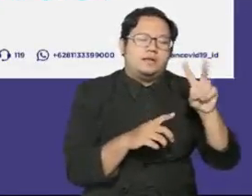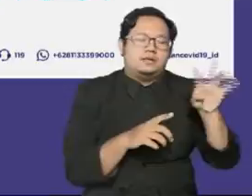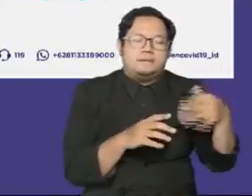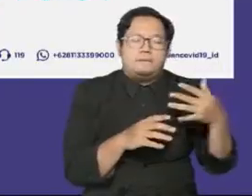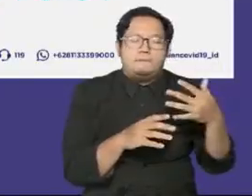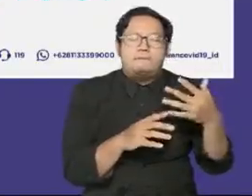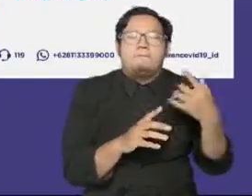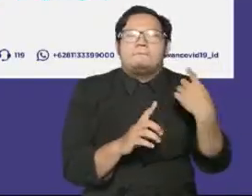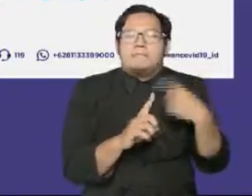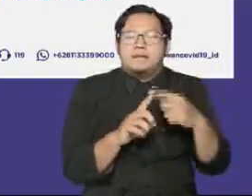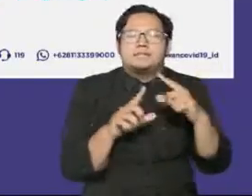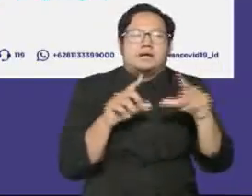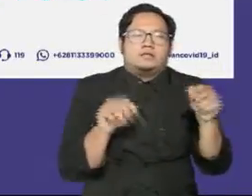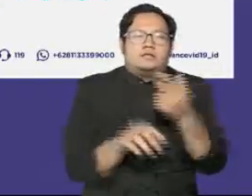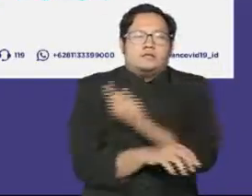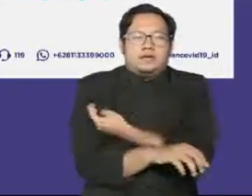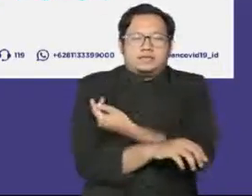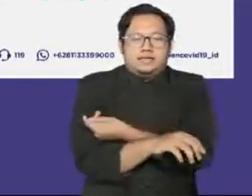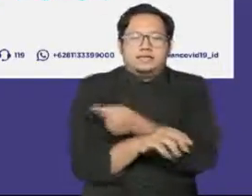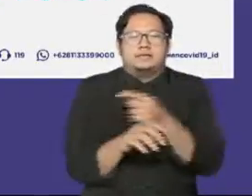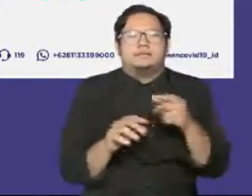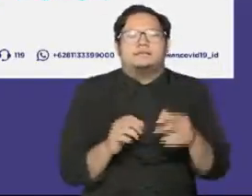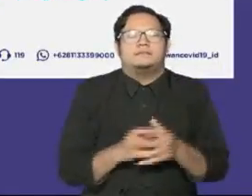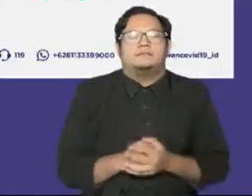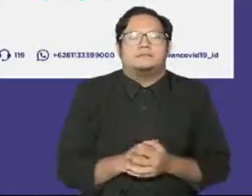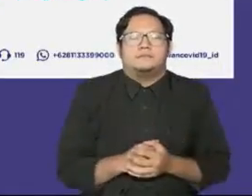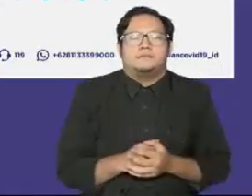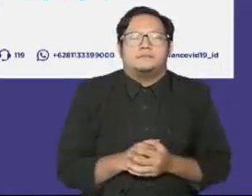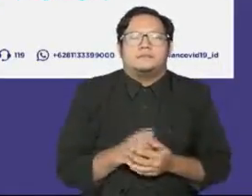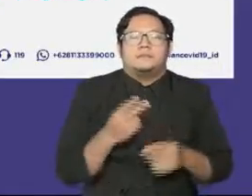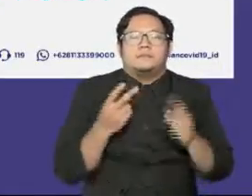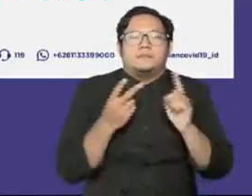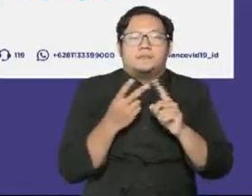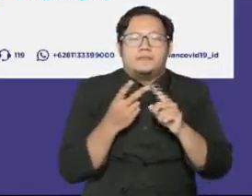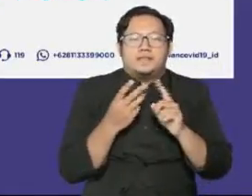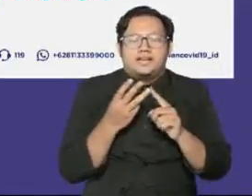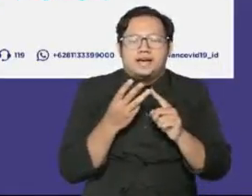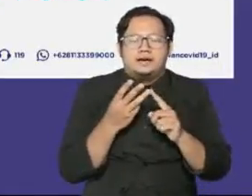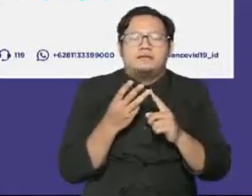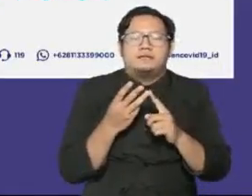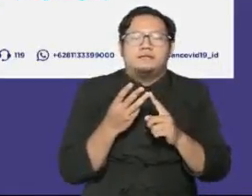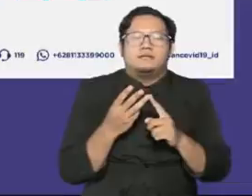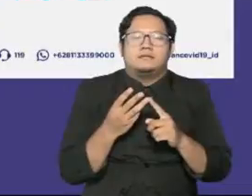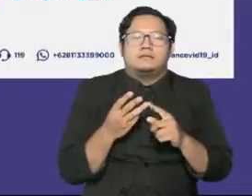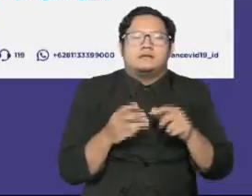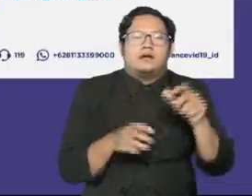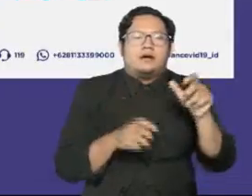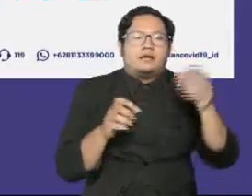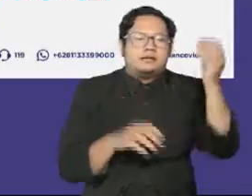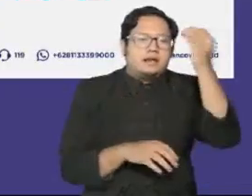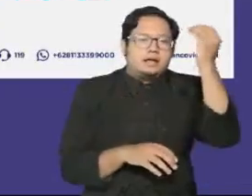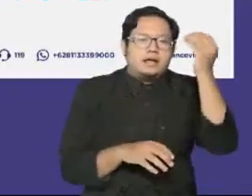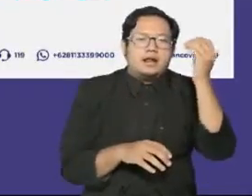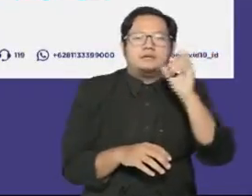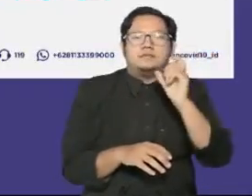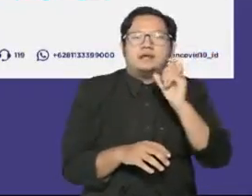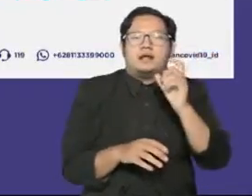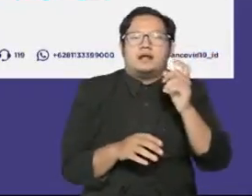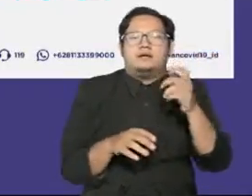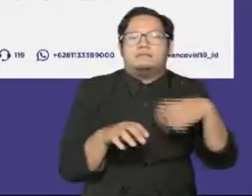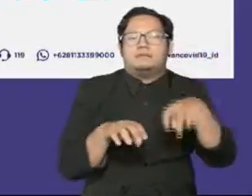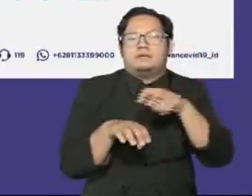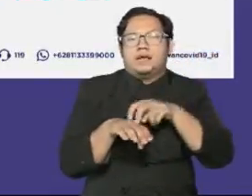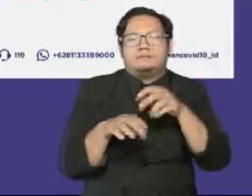pertama yang ketiga adalah pelaku perjalanan jarak jauh dengan modal lainnya yaitu transportasi laut